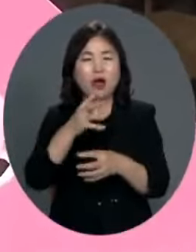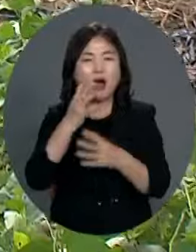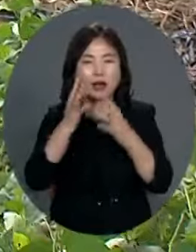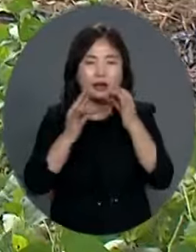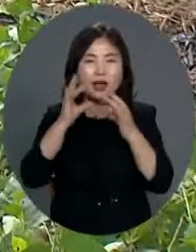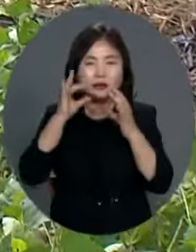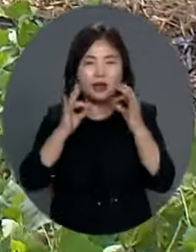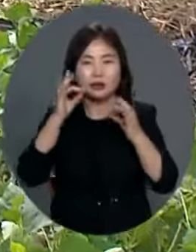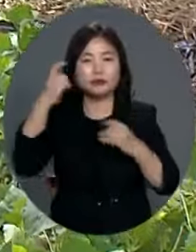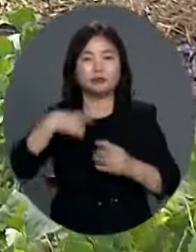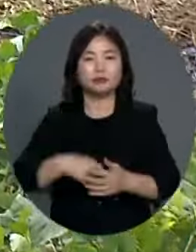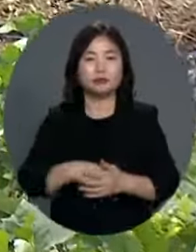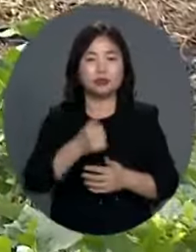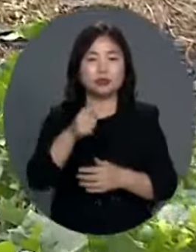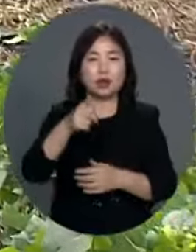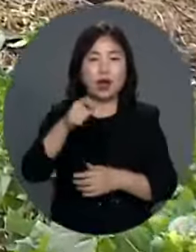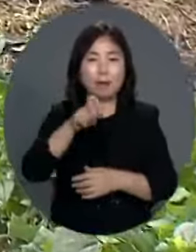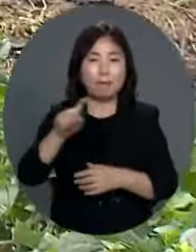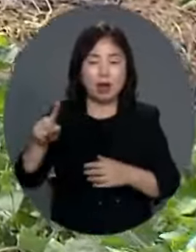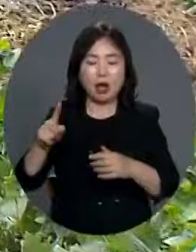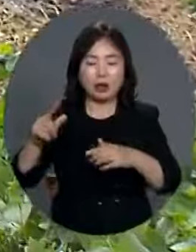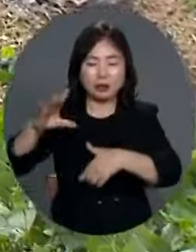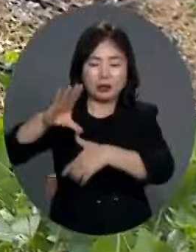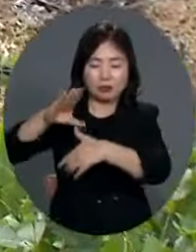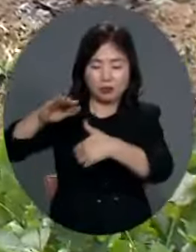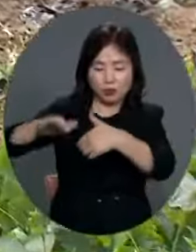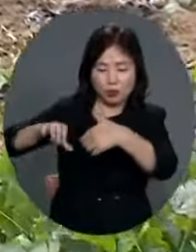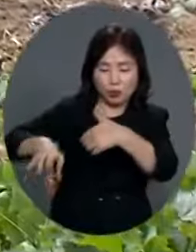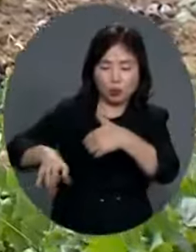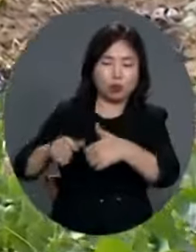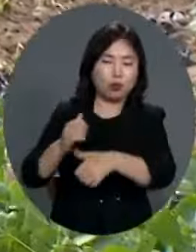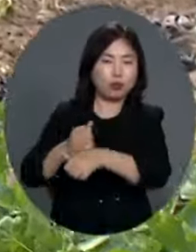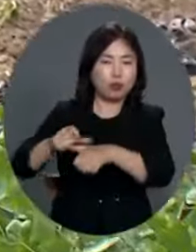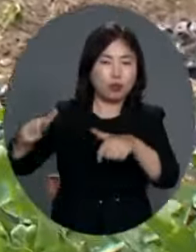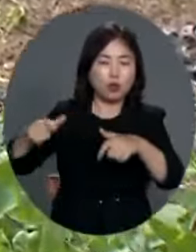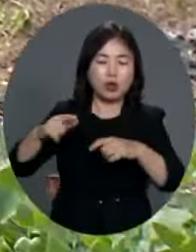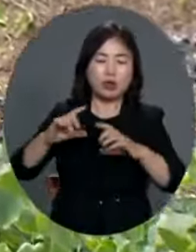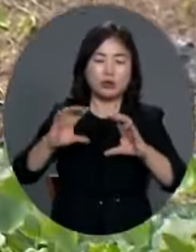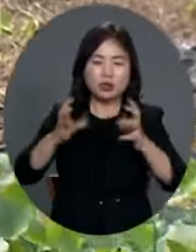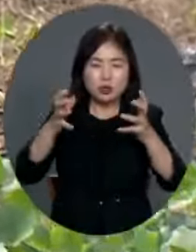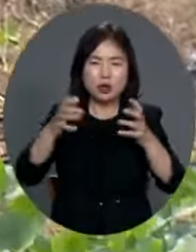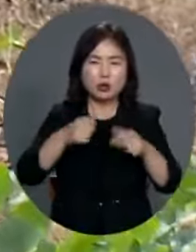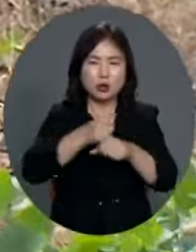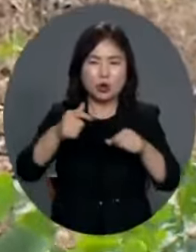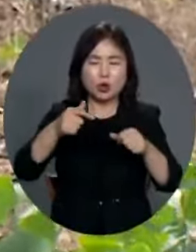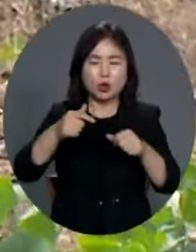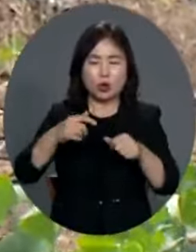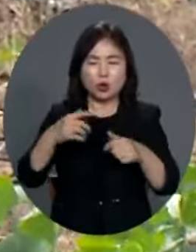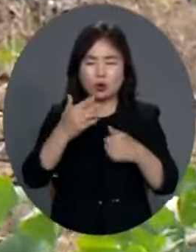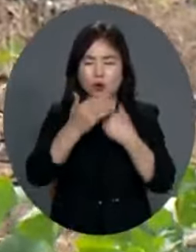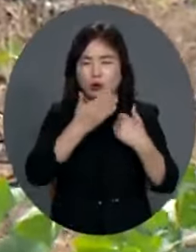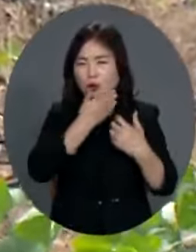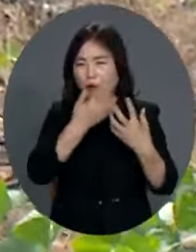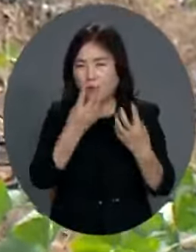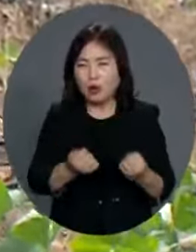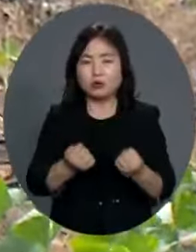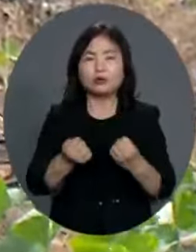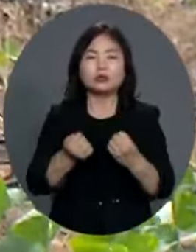지닙니다. 히카마는 남미에서 흔한 아열대 식물로 세계 주요 언론에서 슈퍼푸드로 등재될